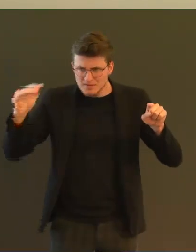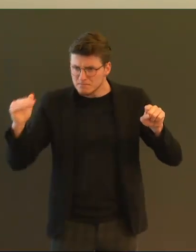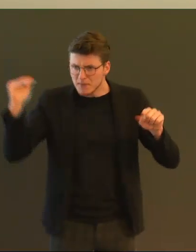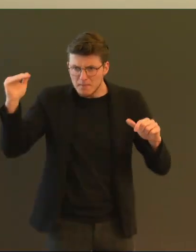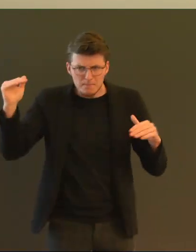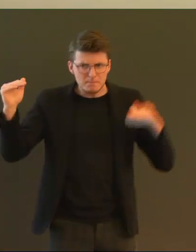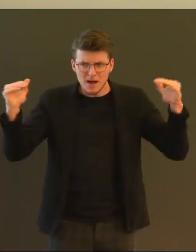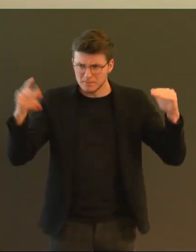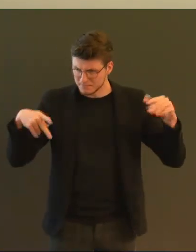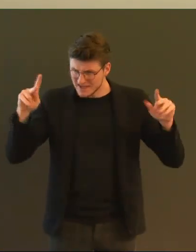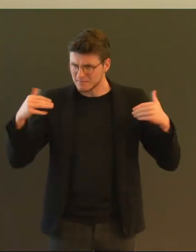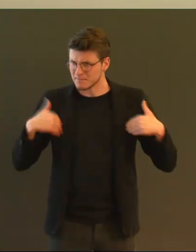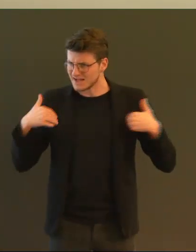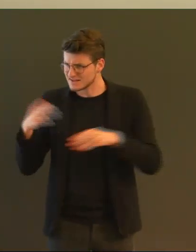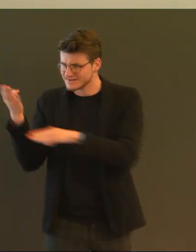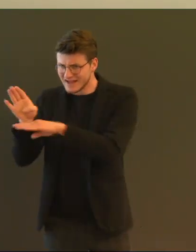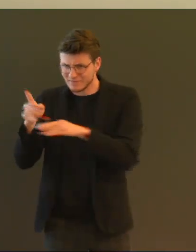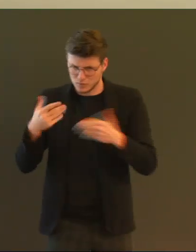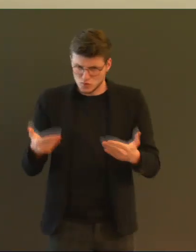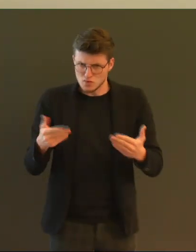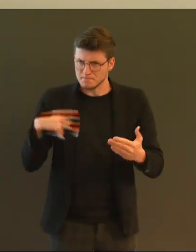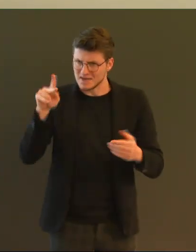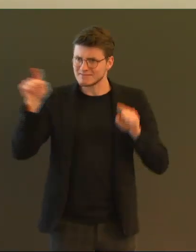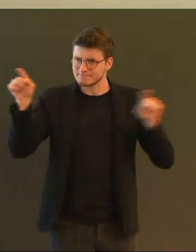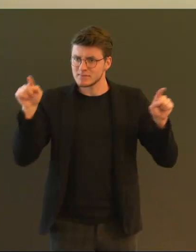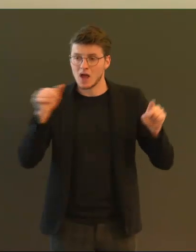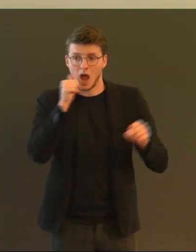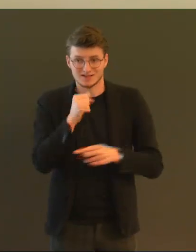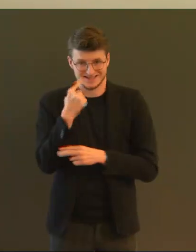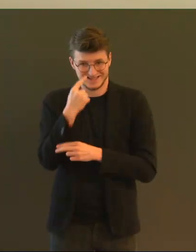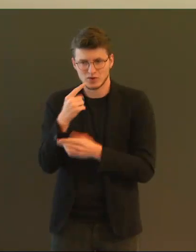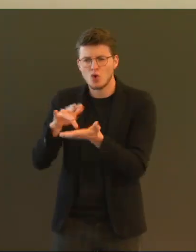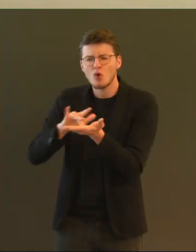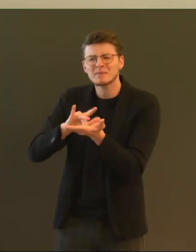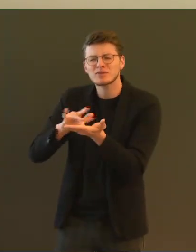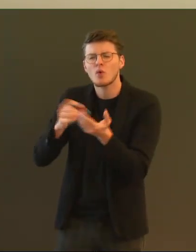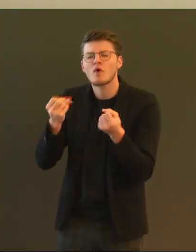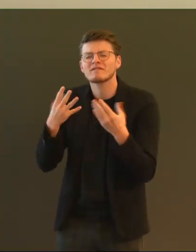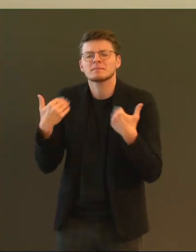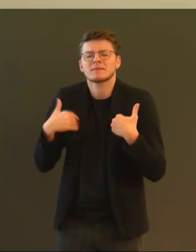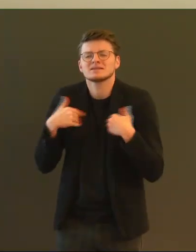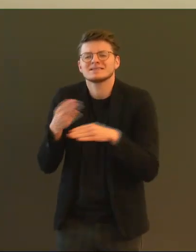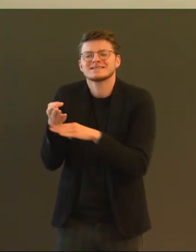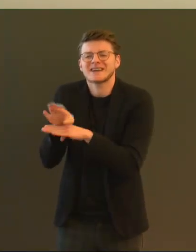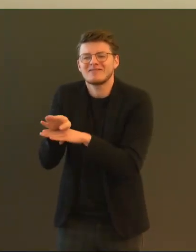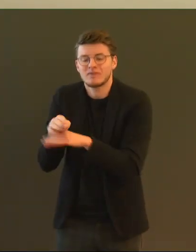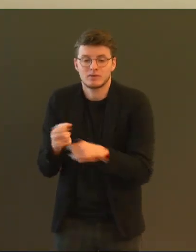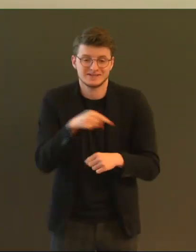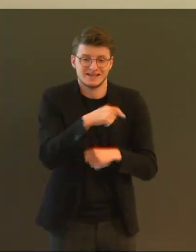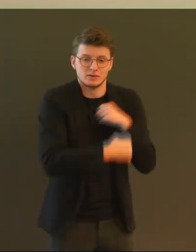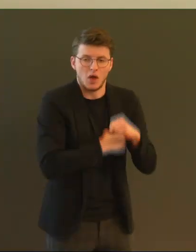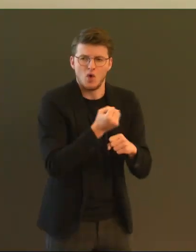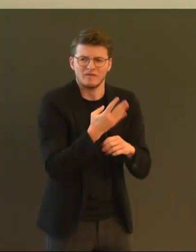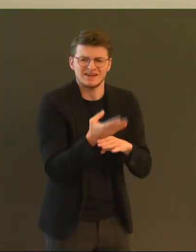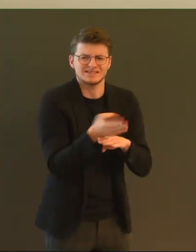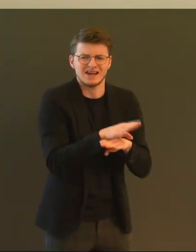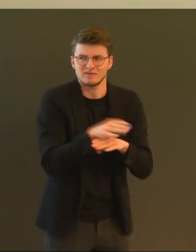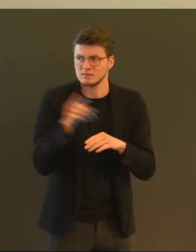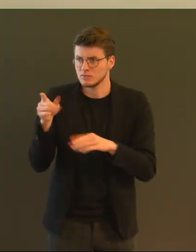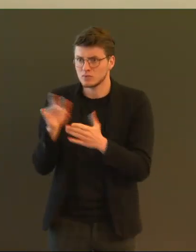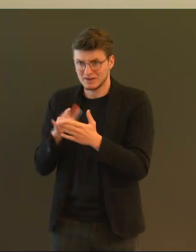totale oversterfte vaak ook groter is dan in België. Dat is het geval in Nederland, in New York, Frankrijk,